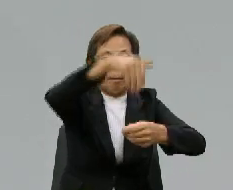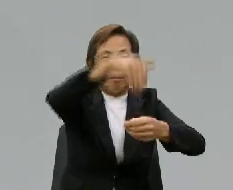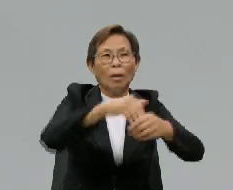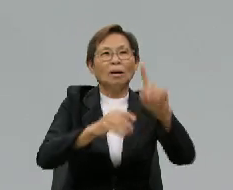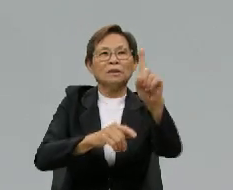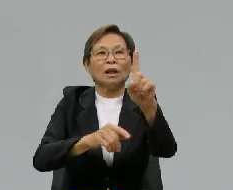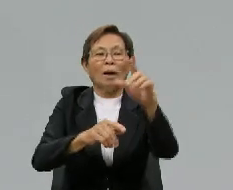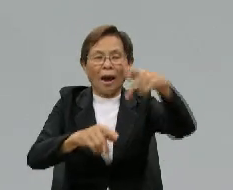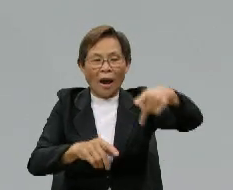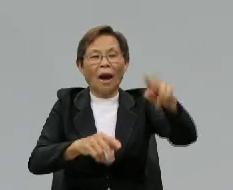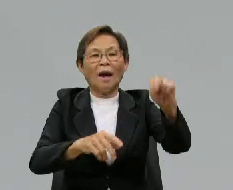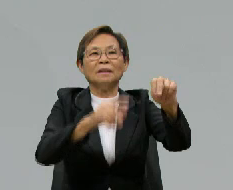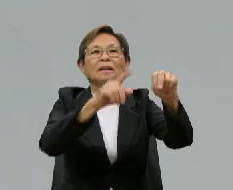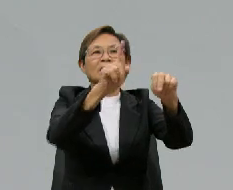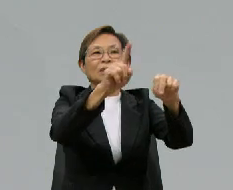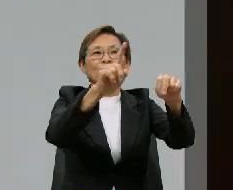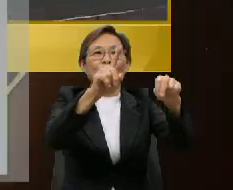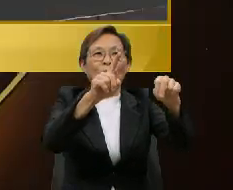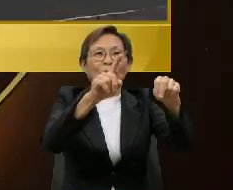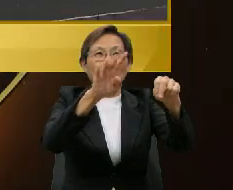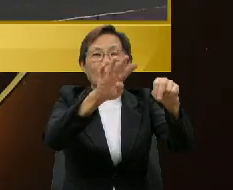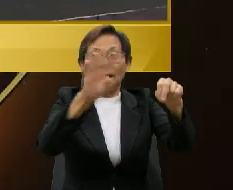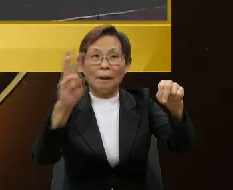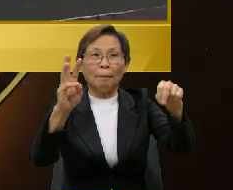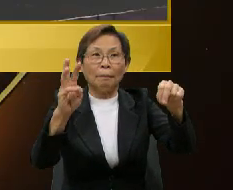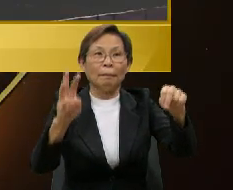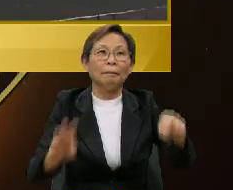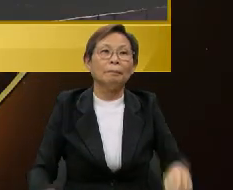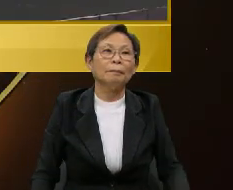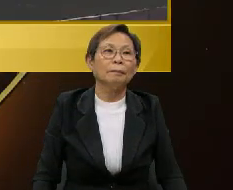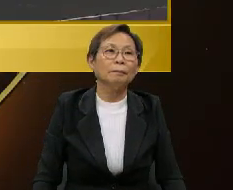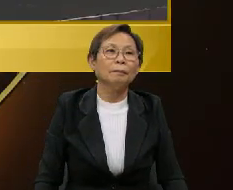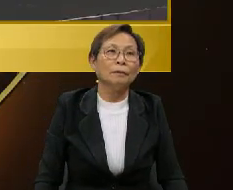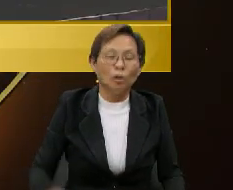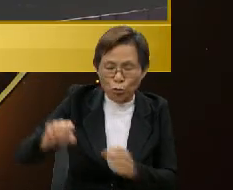N16 Sungai Tua bersama dengan sahabat pelapor kita Muhammad Raswin di sana. Silakan.